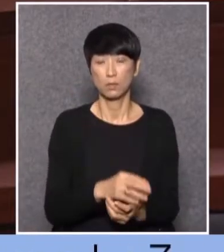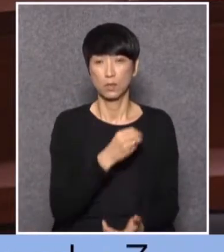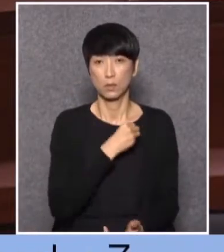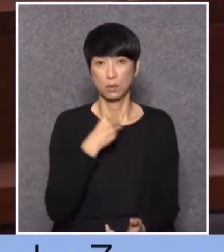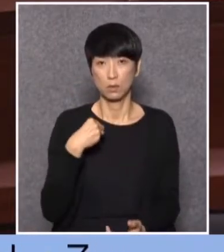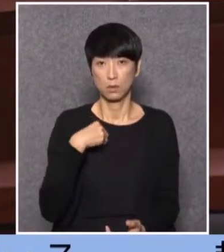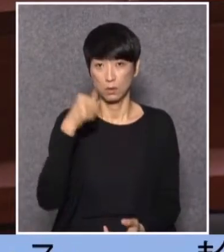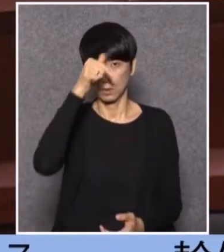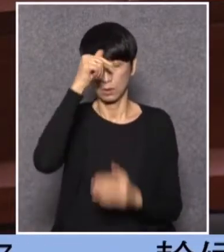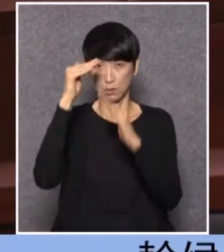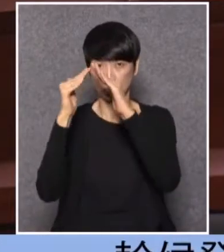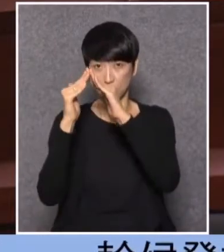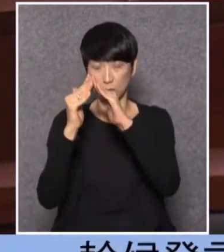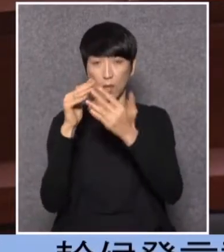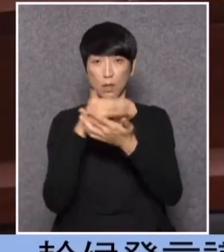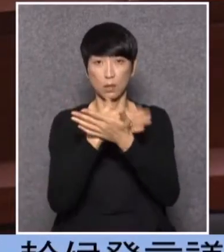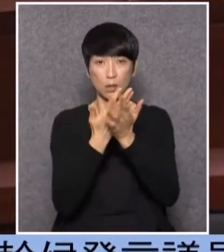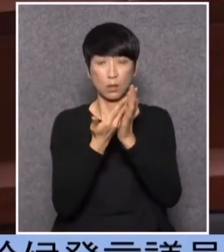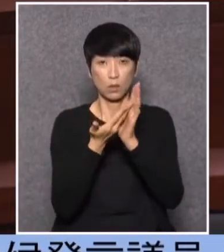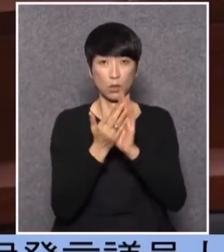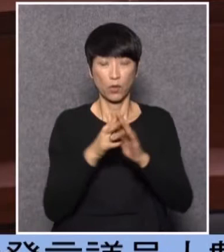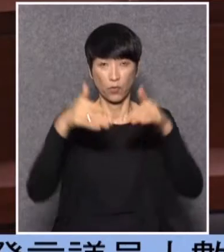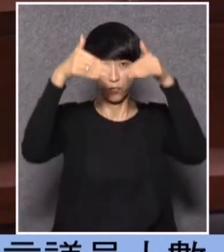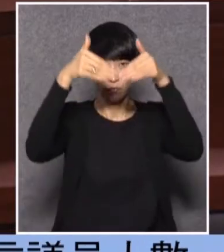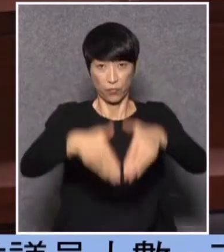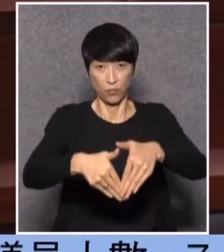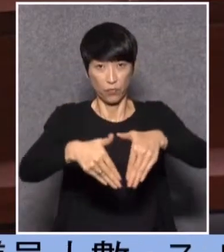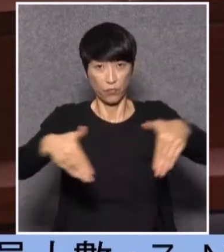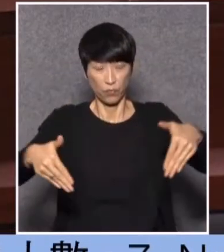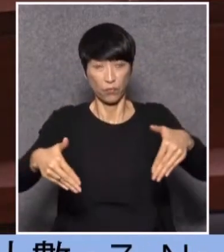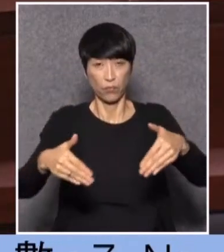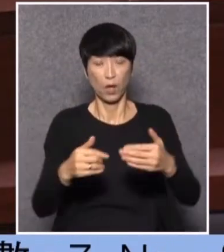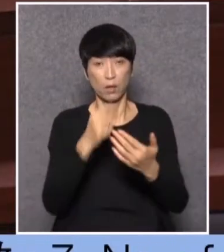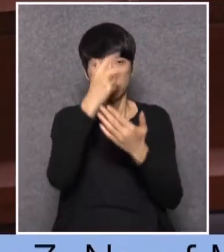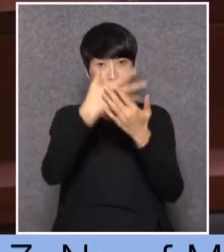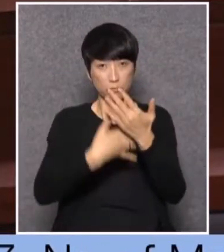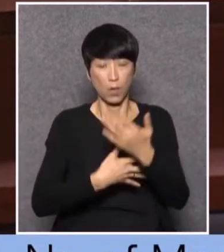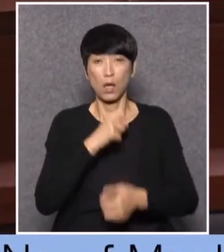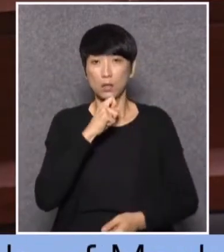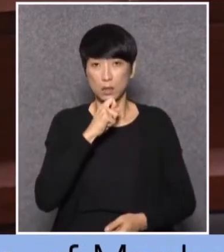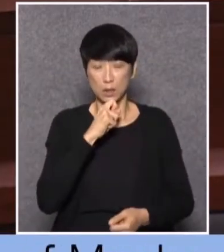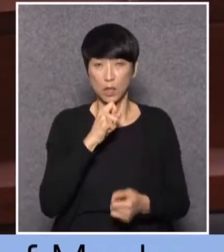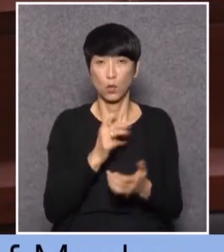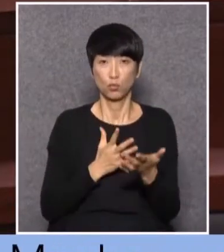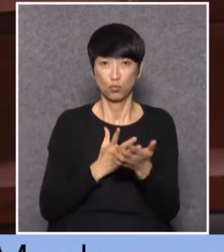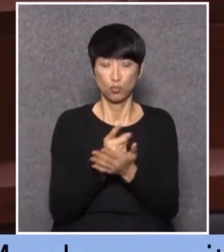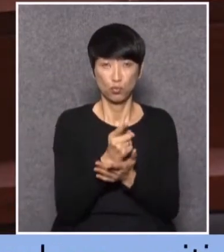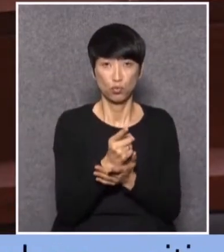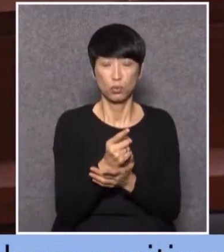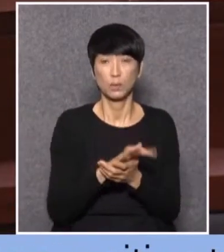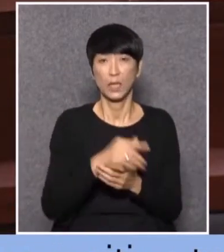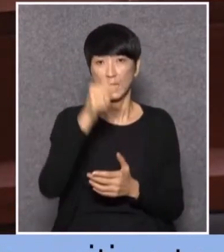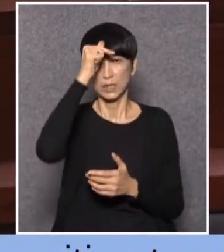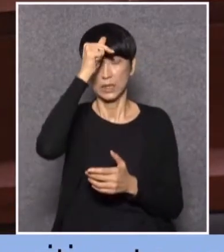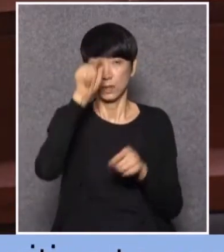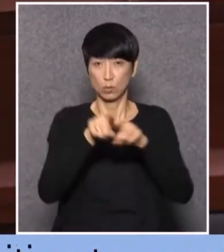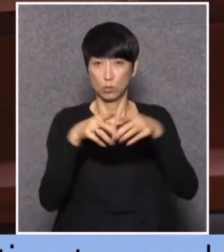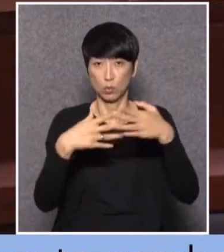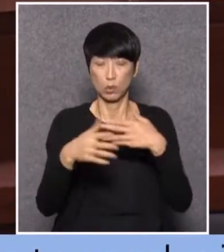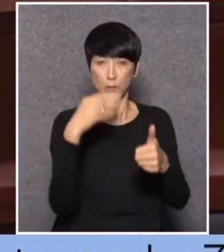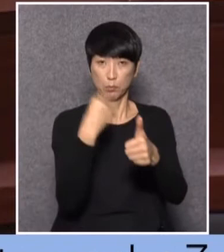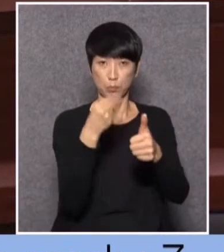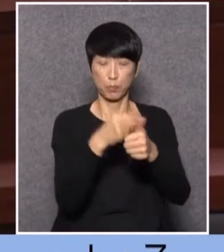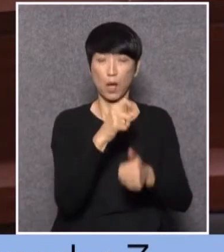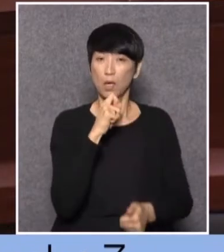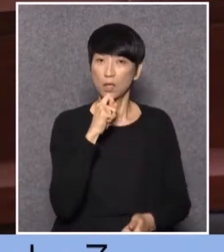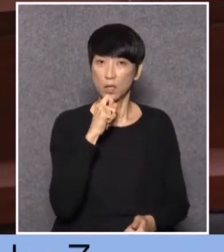信心咧，我哋有個足夠嘅隔離措施，同埋我哋嘅專業嘅人員咧係受過呢啲培訓咧，我哋都